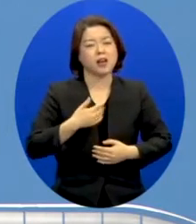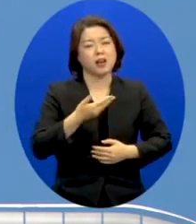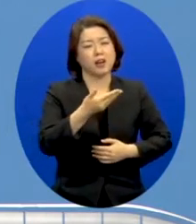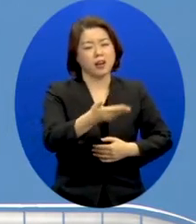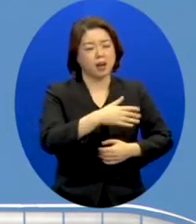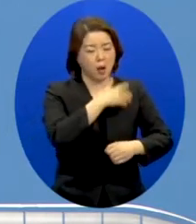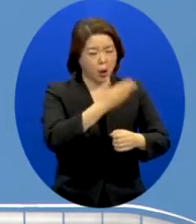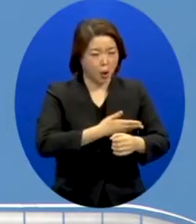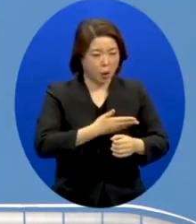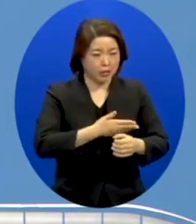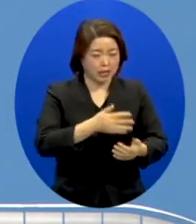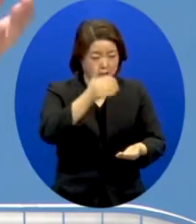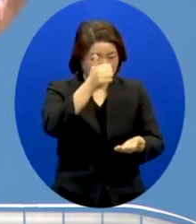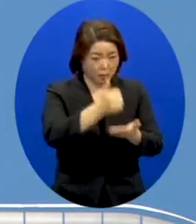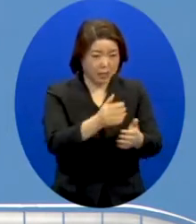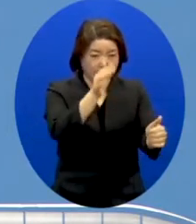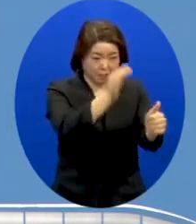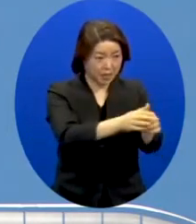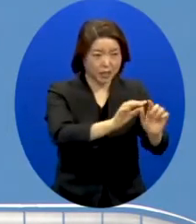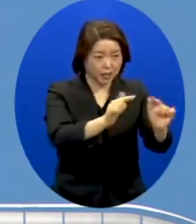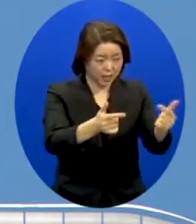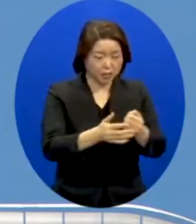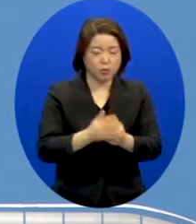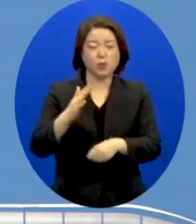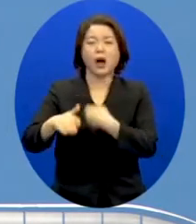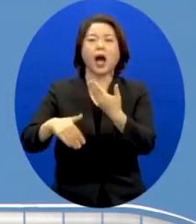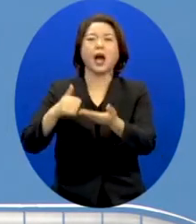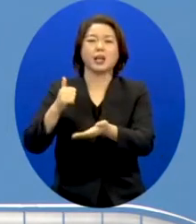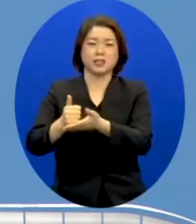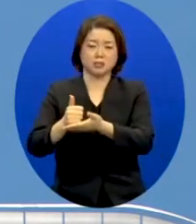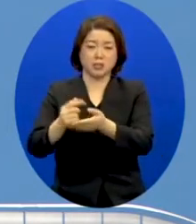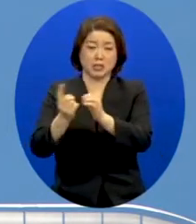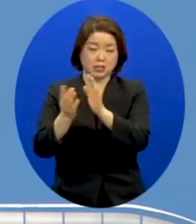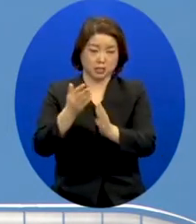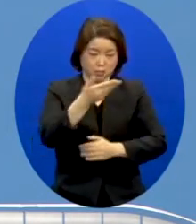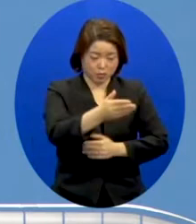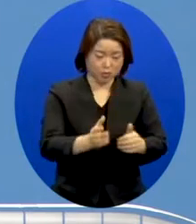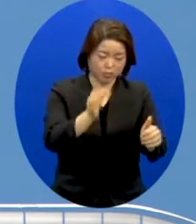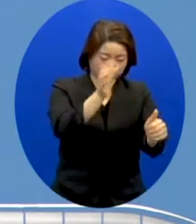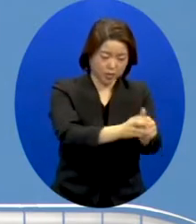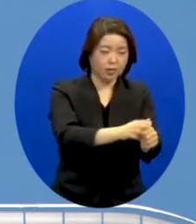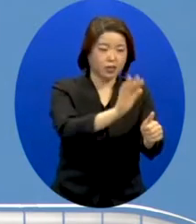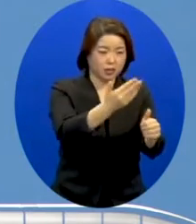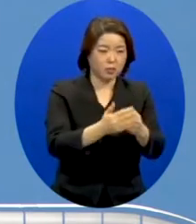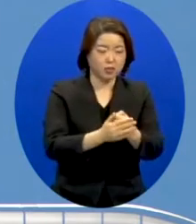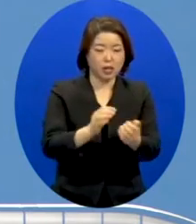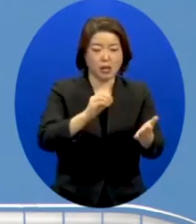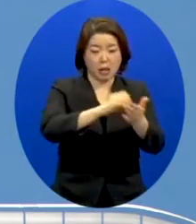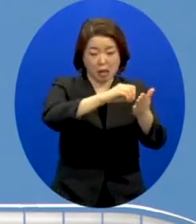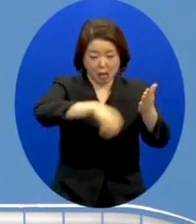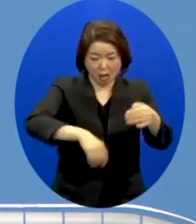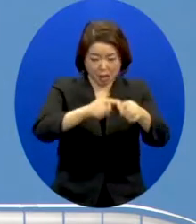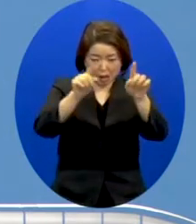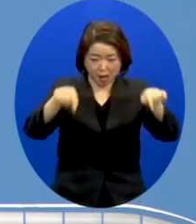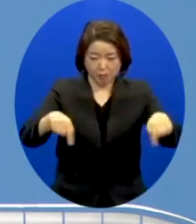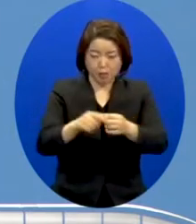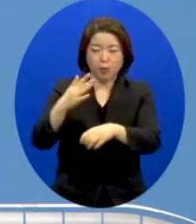성기 회장으로 세운 게 아니고 하나님이 권사님을 세우셨으니 사표는 하나님께 되세요